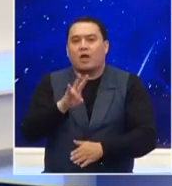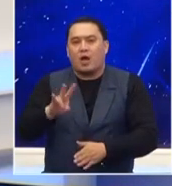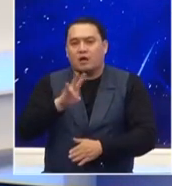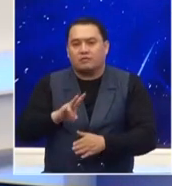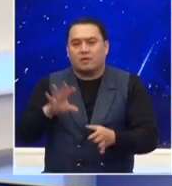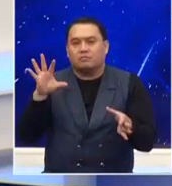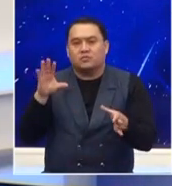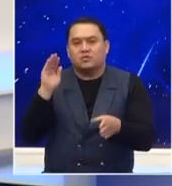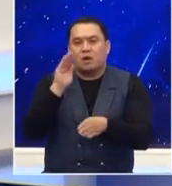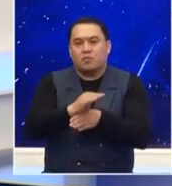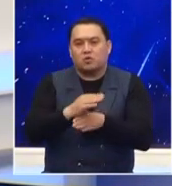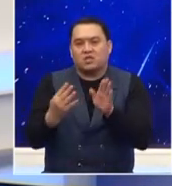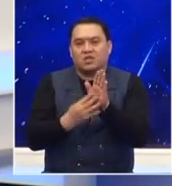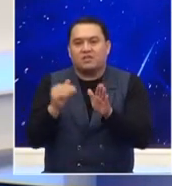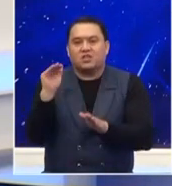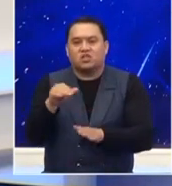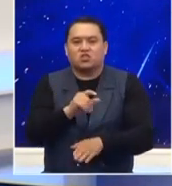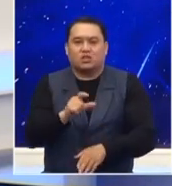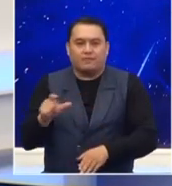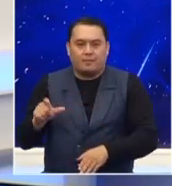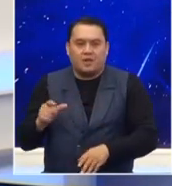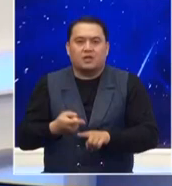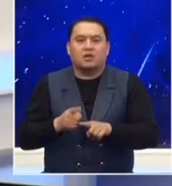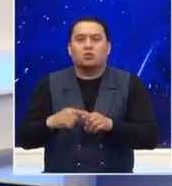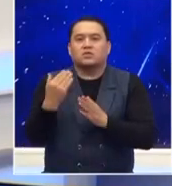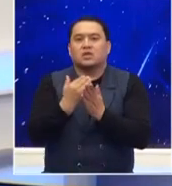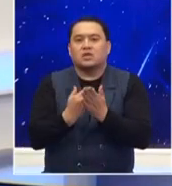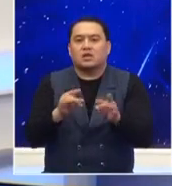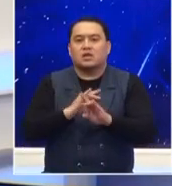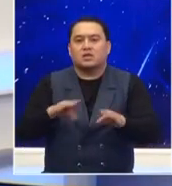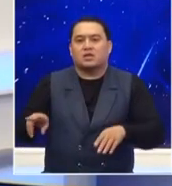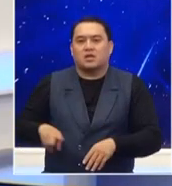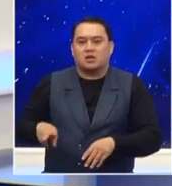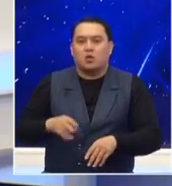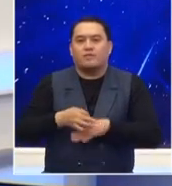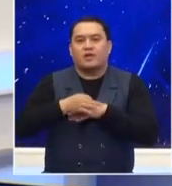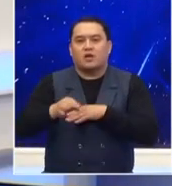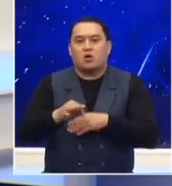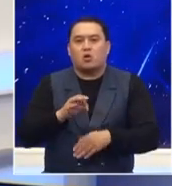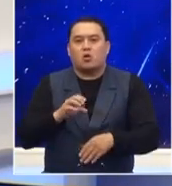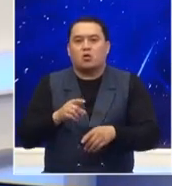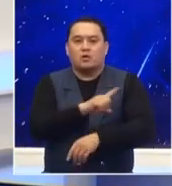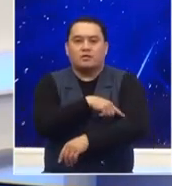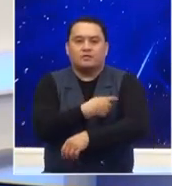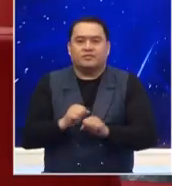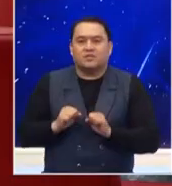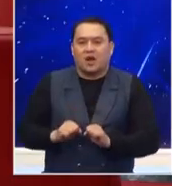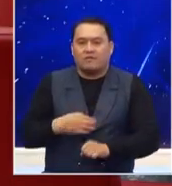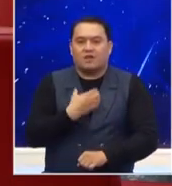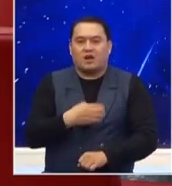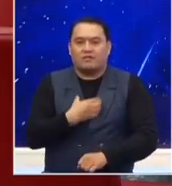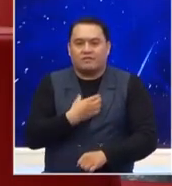года присоединились еще 9 тысяч человек. Такой статистикой поделился директор областного филиала фонда ОСМС